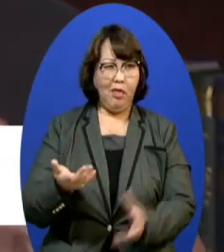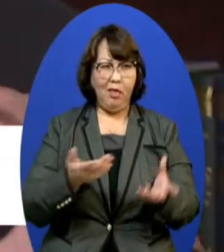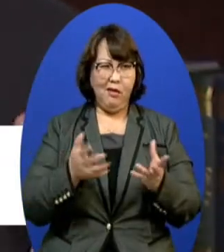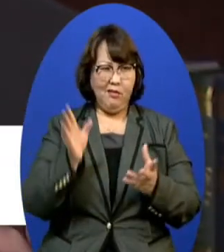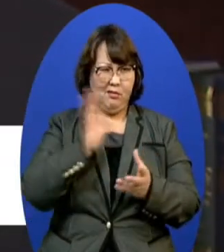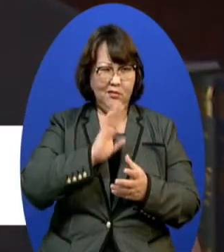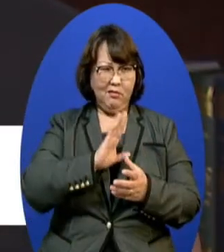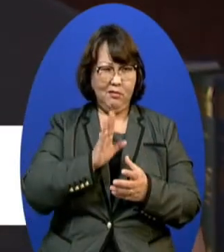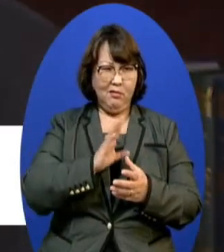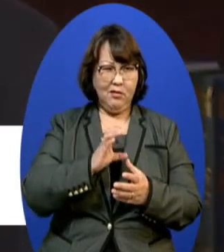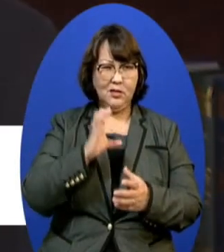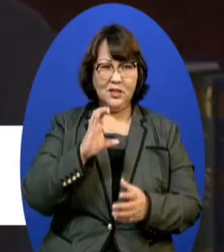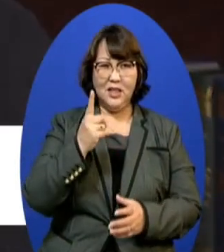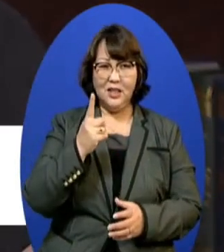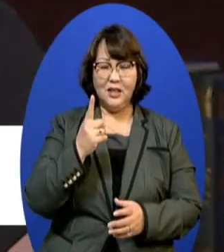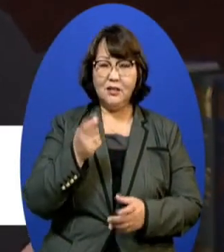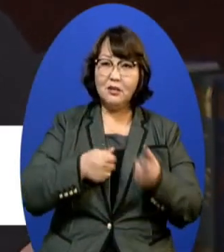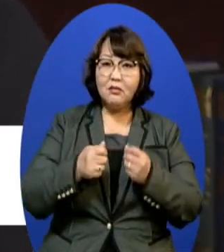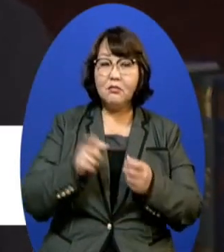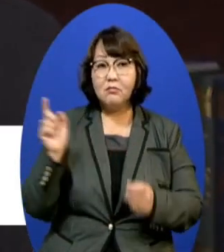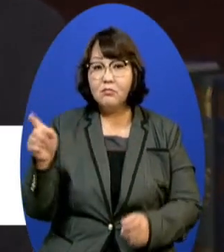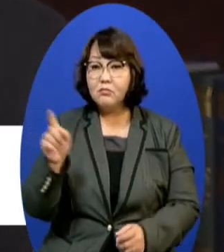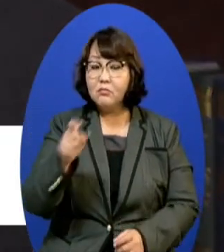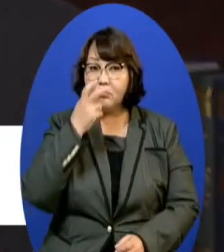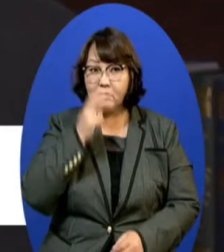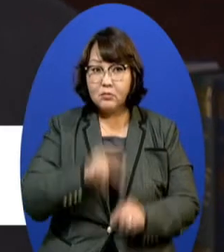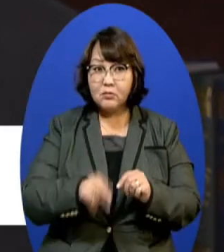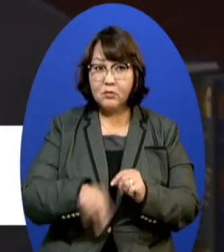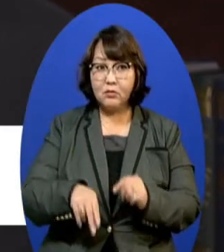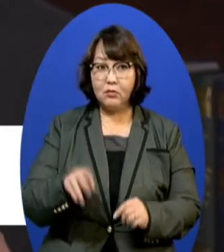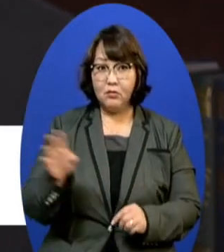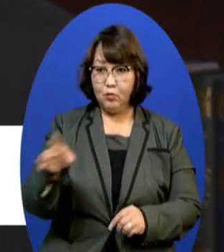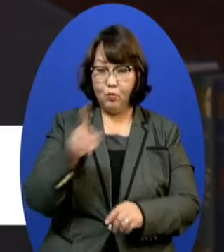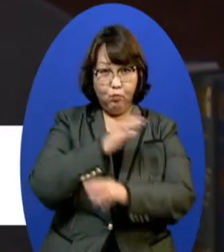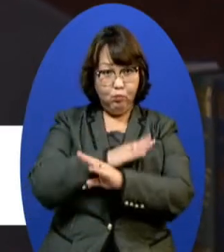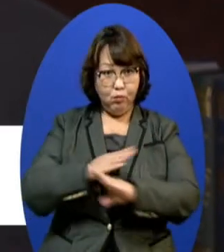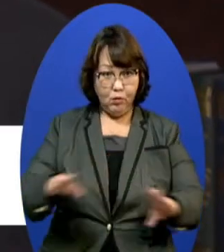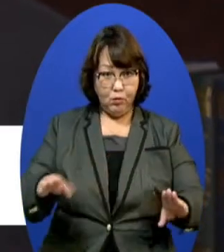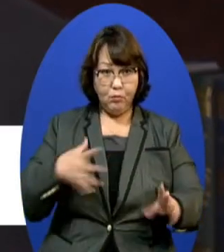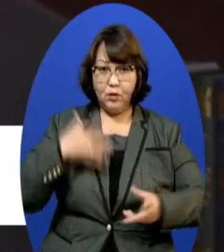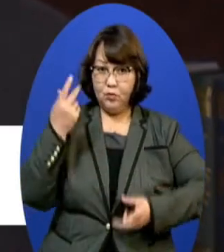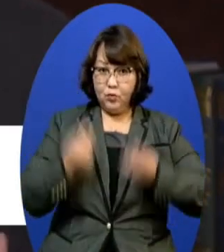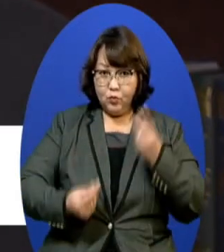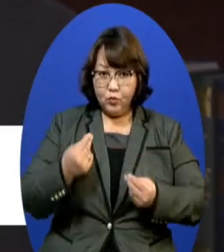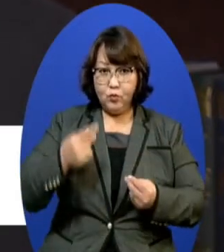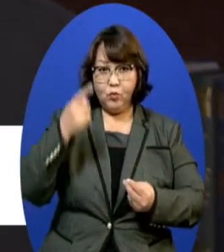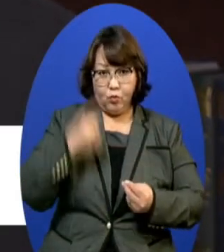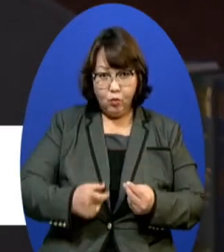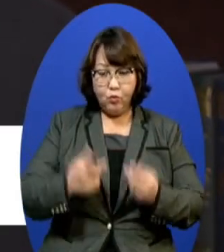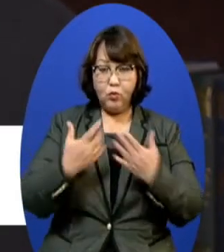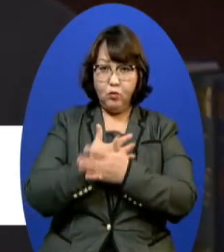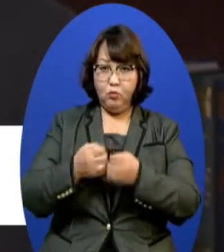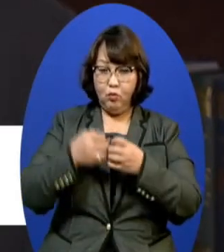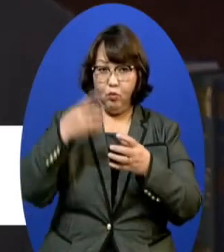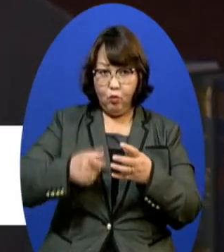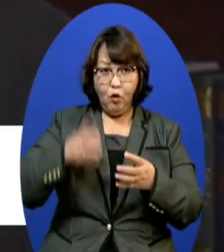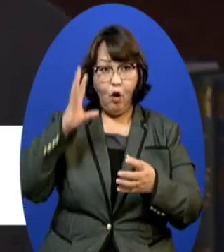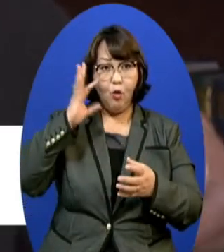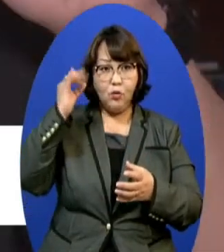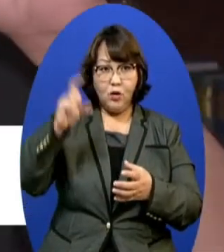CD зардаг газар лөө. Тэг би очиод 2-3 ингээд яг нүдэн дээр нь болохгүй ингээд би тоглосон хүн би байна. Одоо ингээд хийсэн хүн манай оюуны өмч над дээр